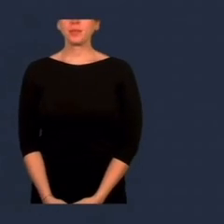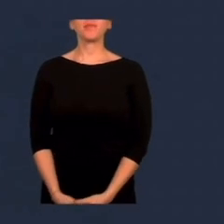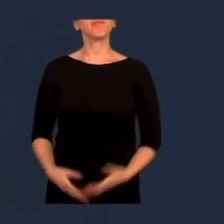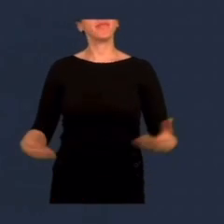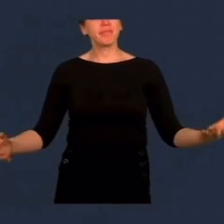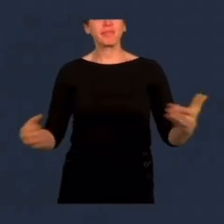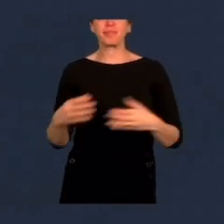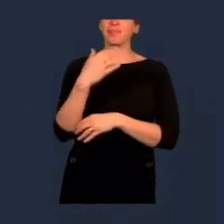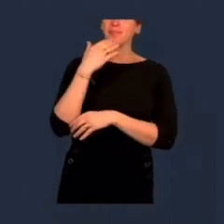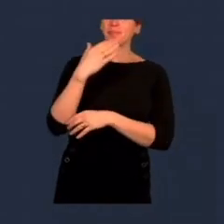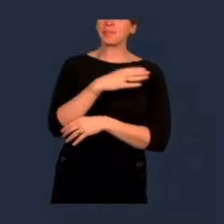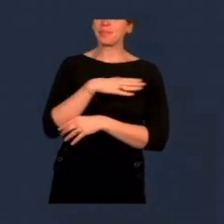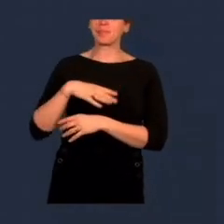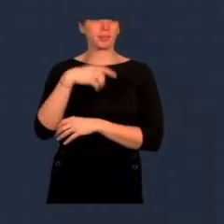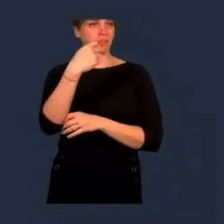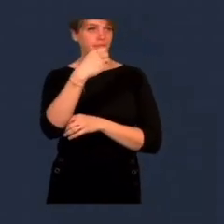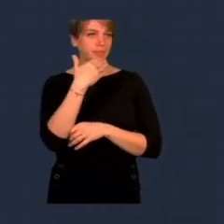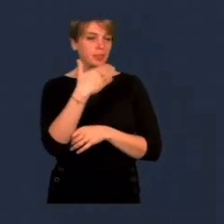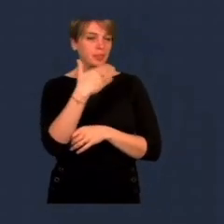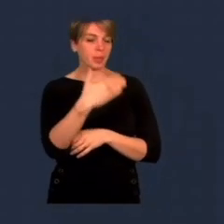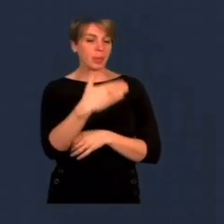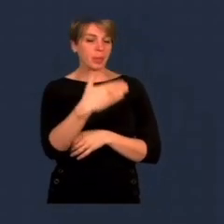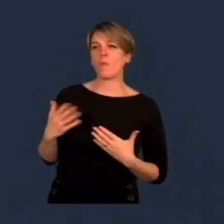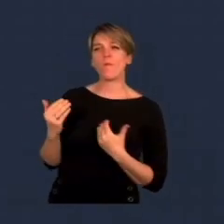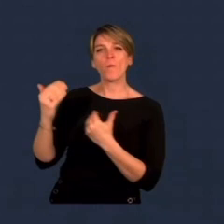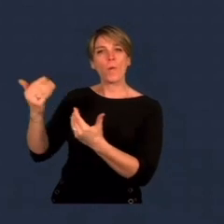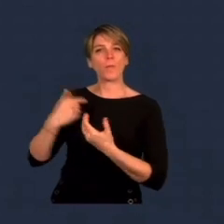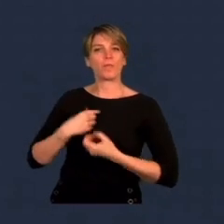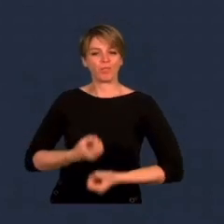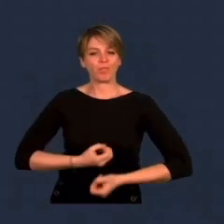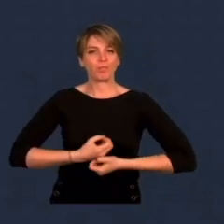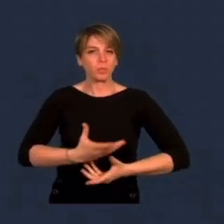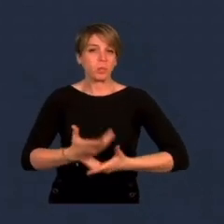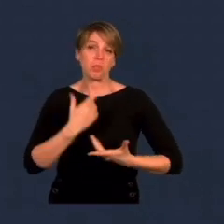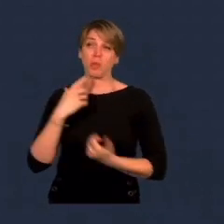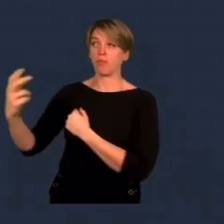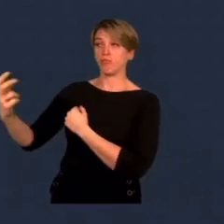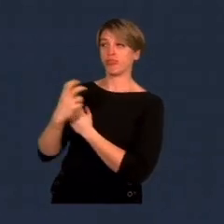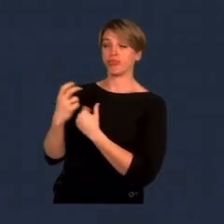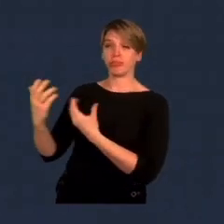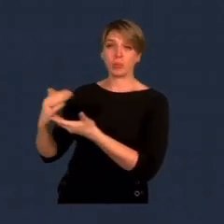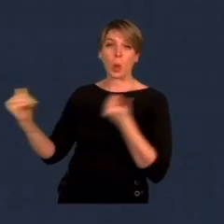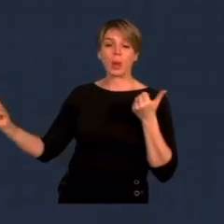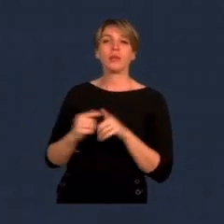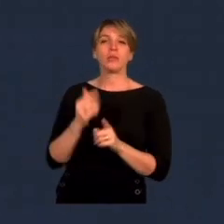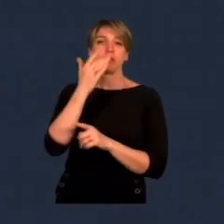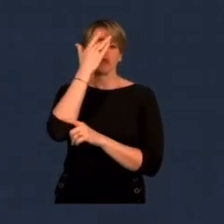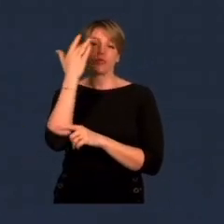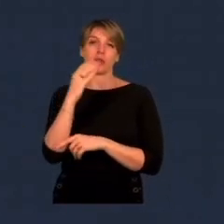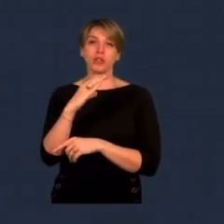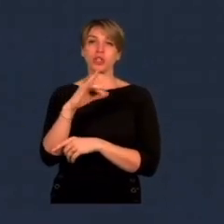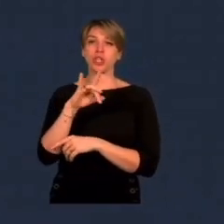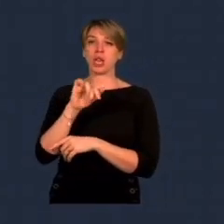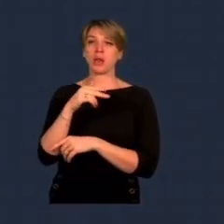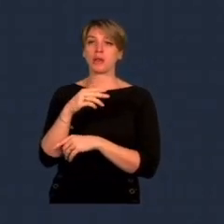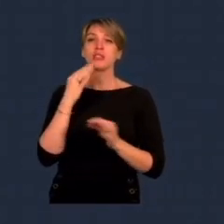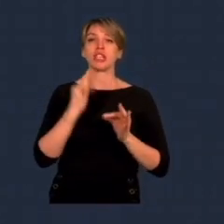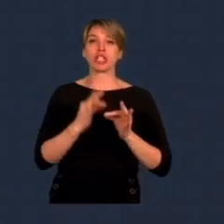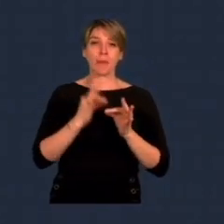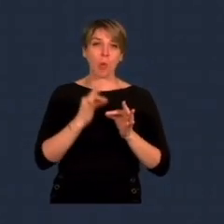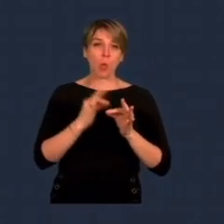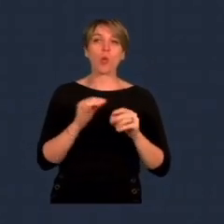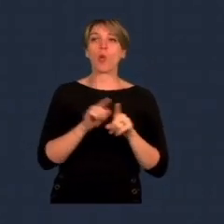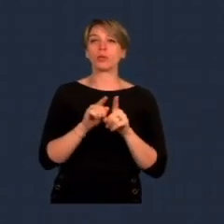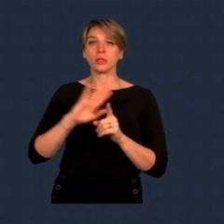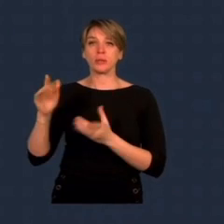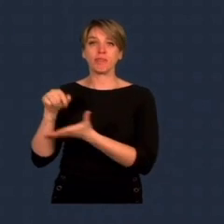Madame la Présidente, alors ce vœu parce que je suis saisie en tant qu'élue locale à Saint-Chamond et ailleurs énormément sur des sujets